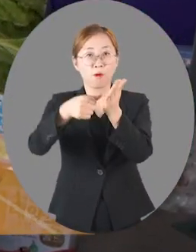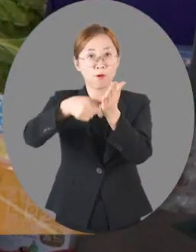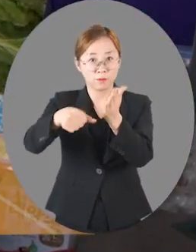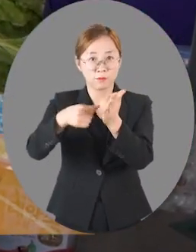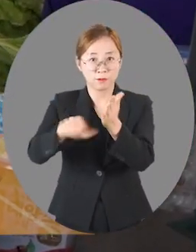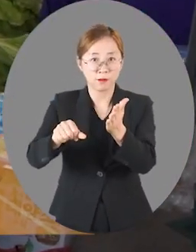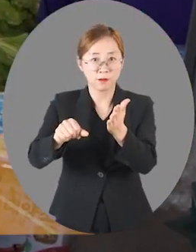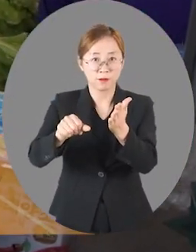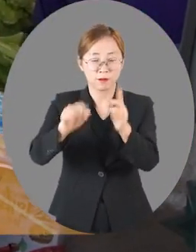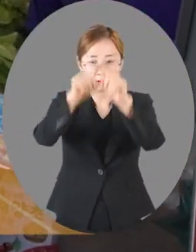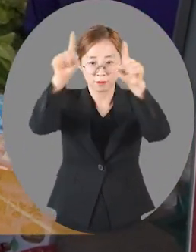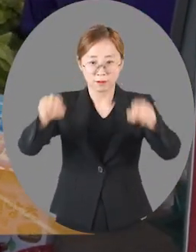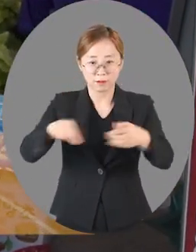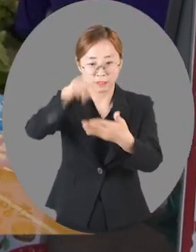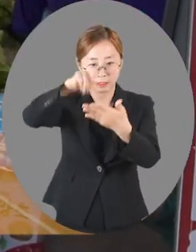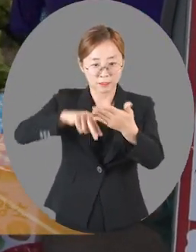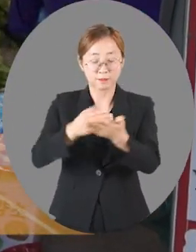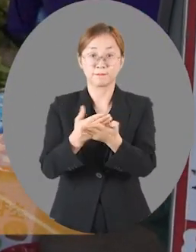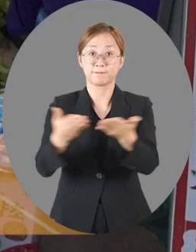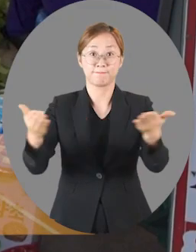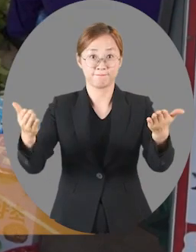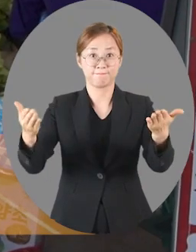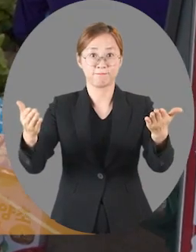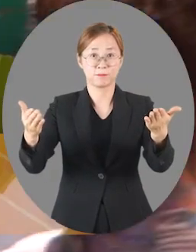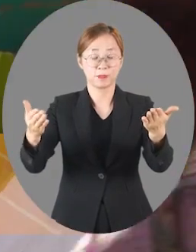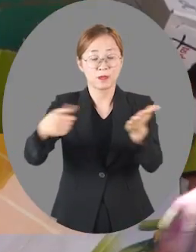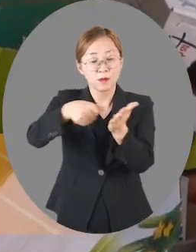홍보물품과 전단지를 배부하는 것으로 진행됐는데요.